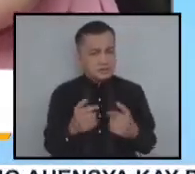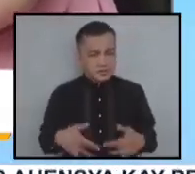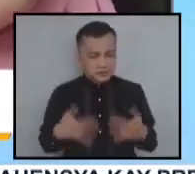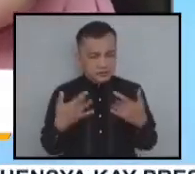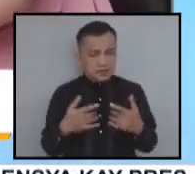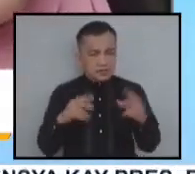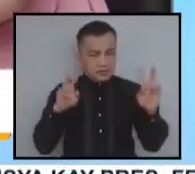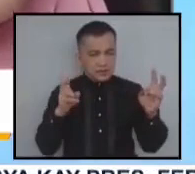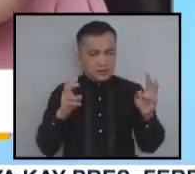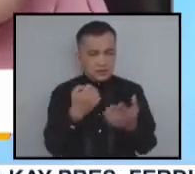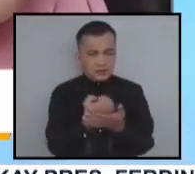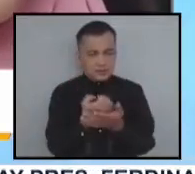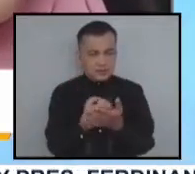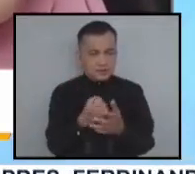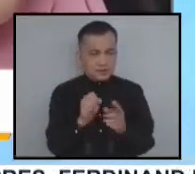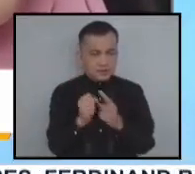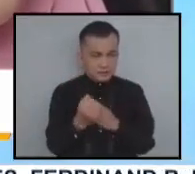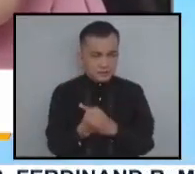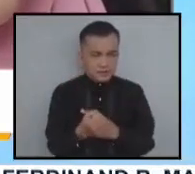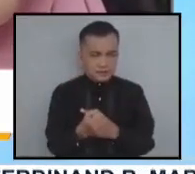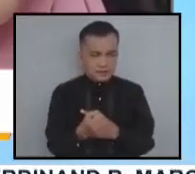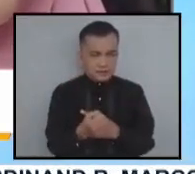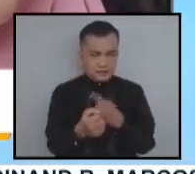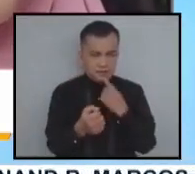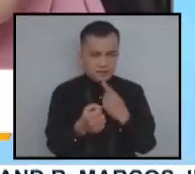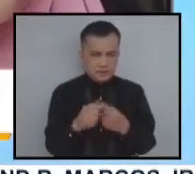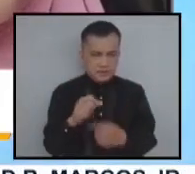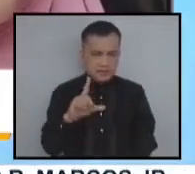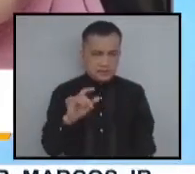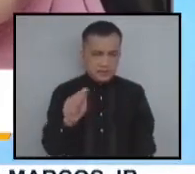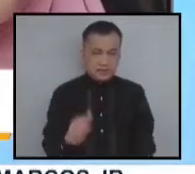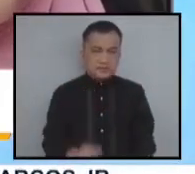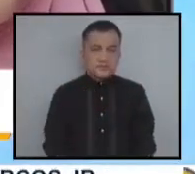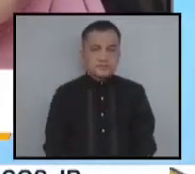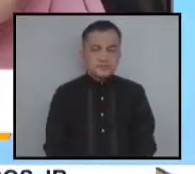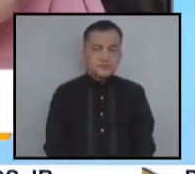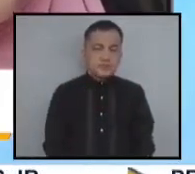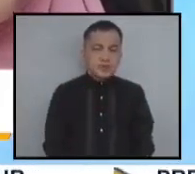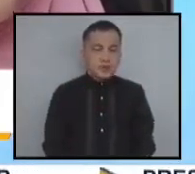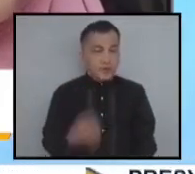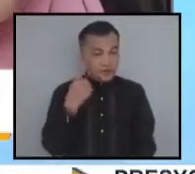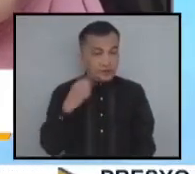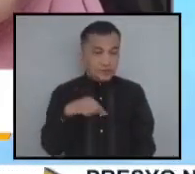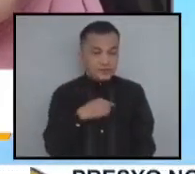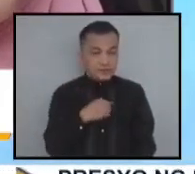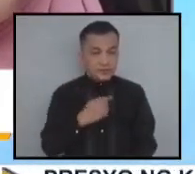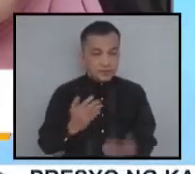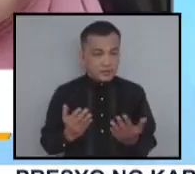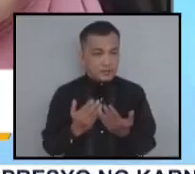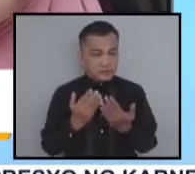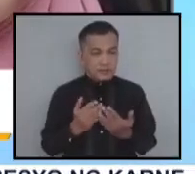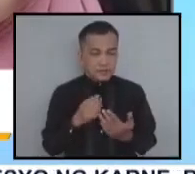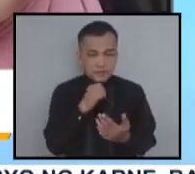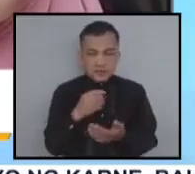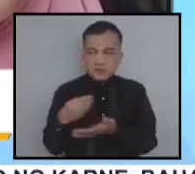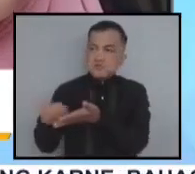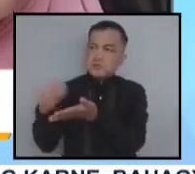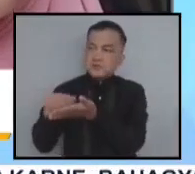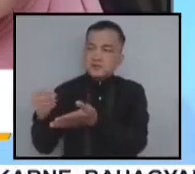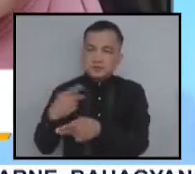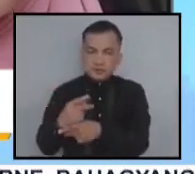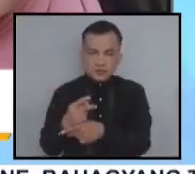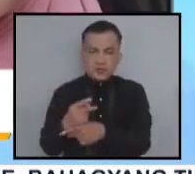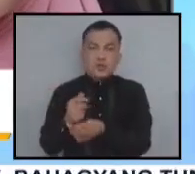economic status as well? Kasi yung nababanggit ni Ma'am Mia, para tayo mainganyo rin tayo na hindi lang tayo bumibili ng produkto,